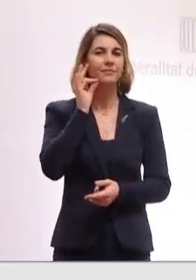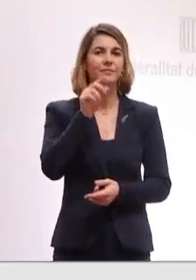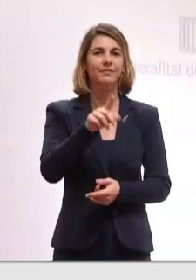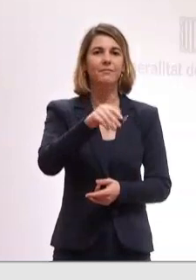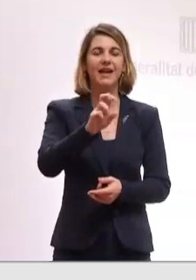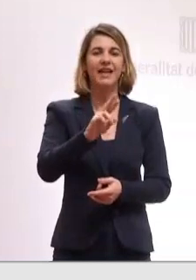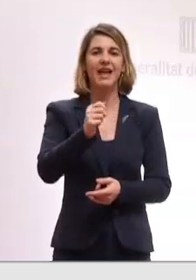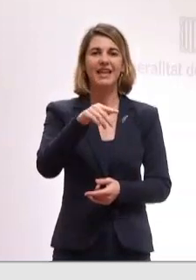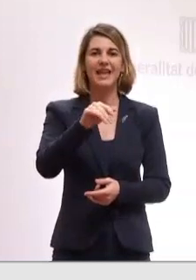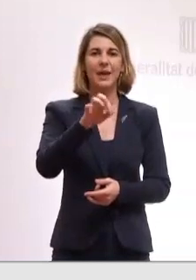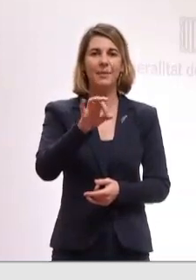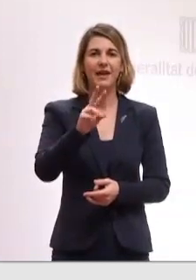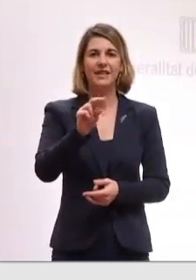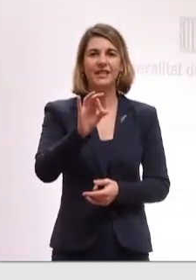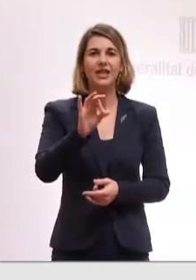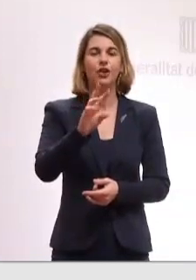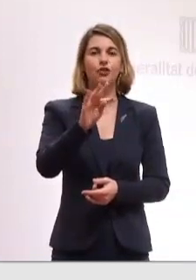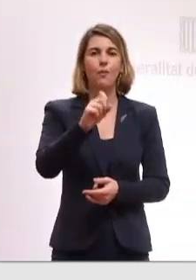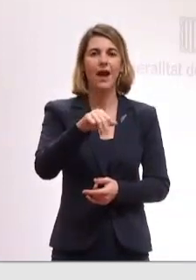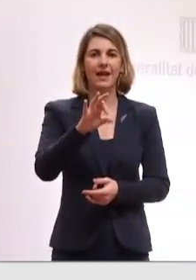Nieves Tomàs Santa Maria, lletrada del servei.